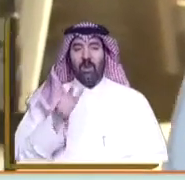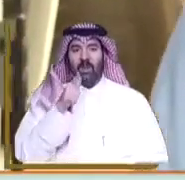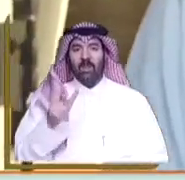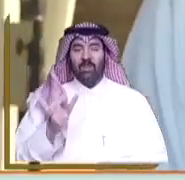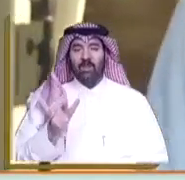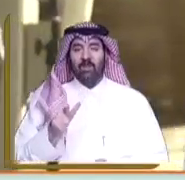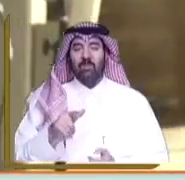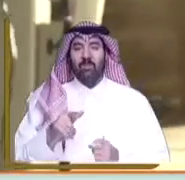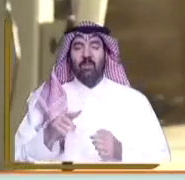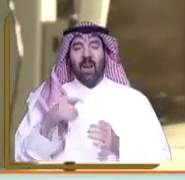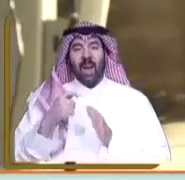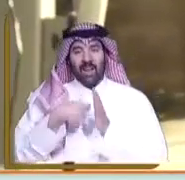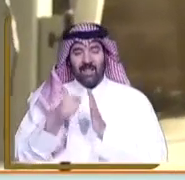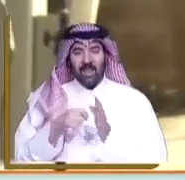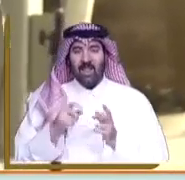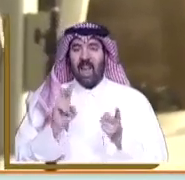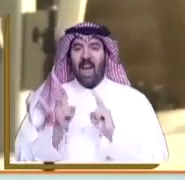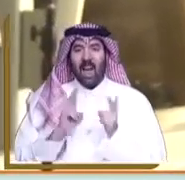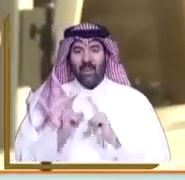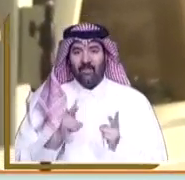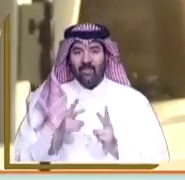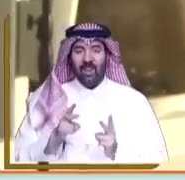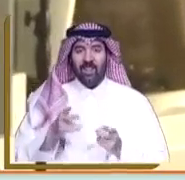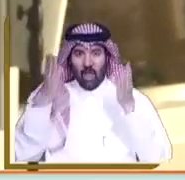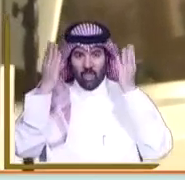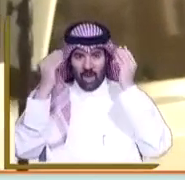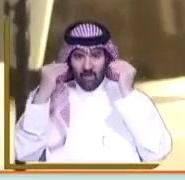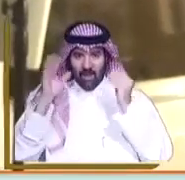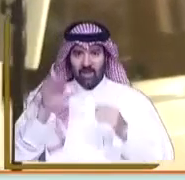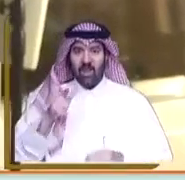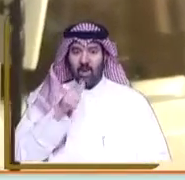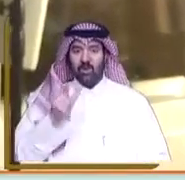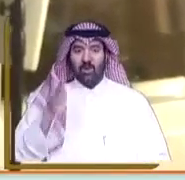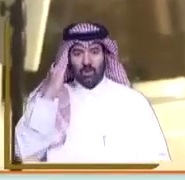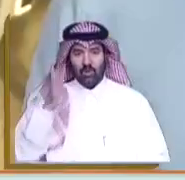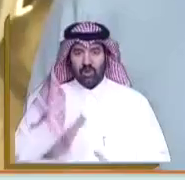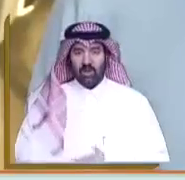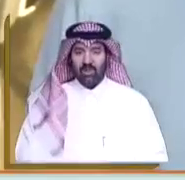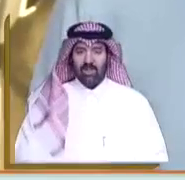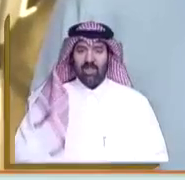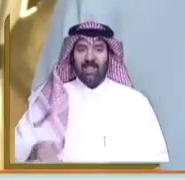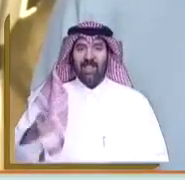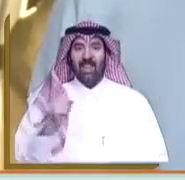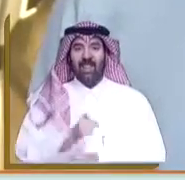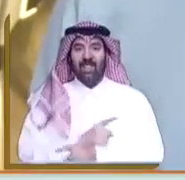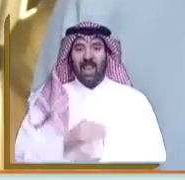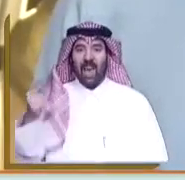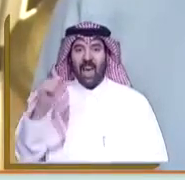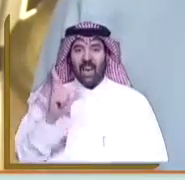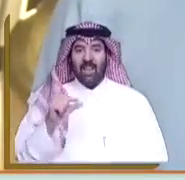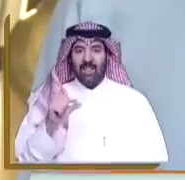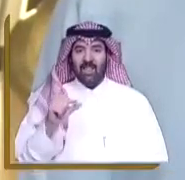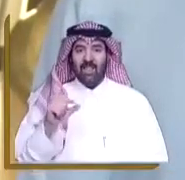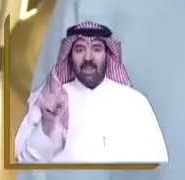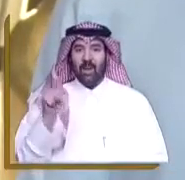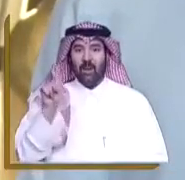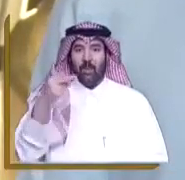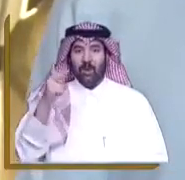من ما يدور في أروقة هذا الحفل. شكرا للزميل خالد